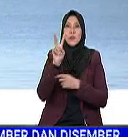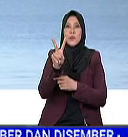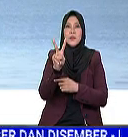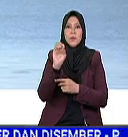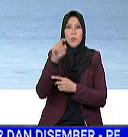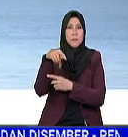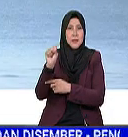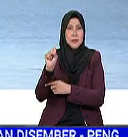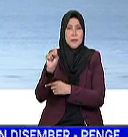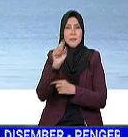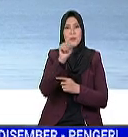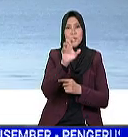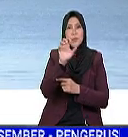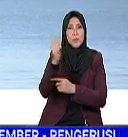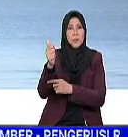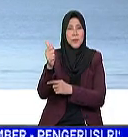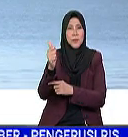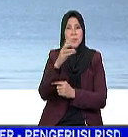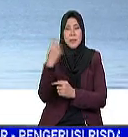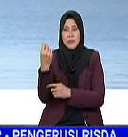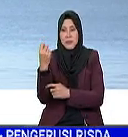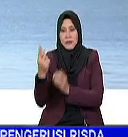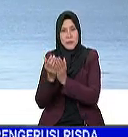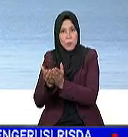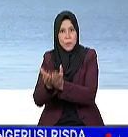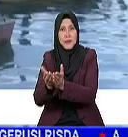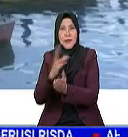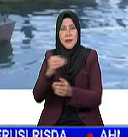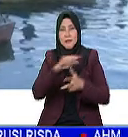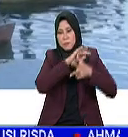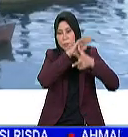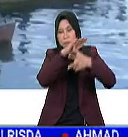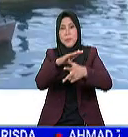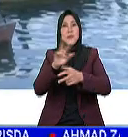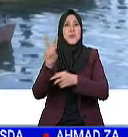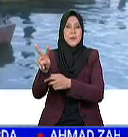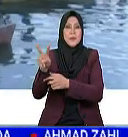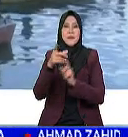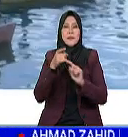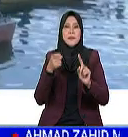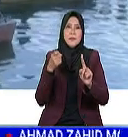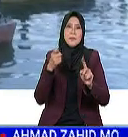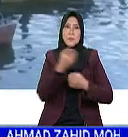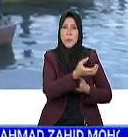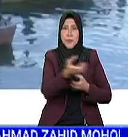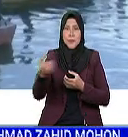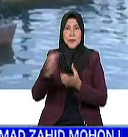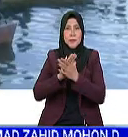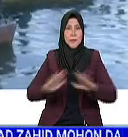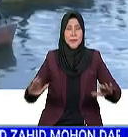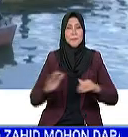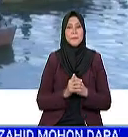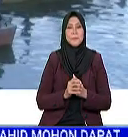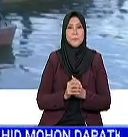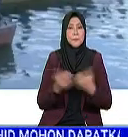merupakan 110 anggota 11 buah boat dan dua unit udara dari bidang datar juga tetap pompa jamat manakala angin